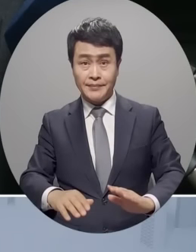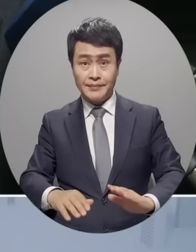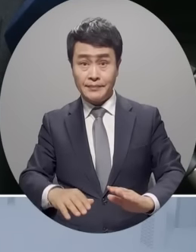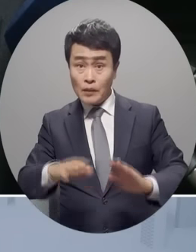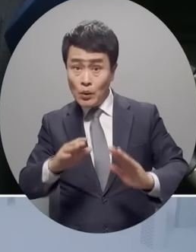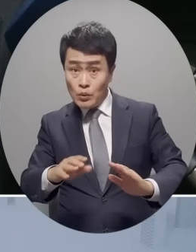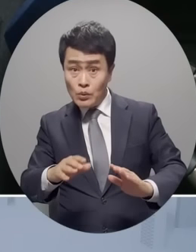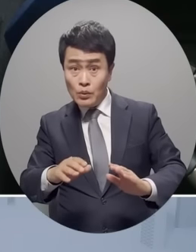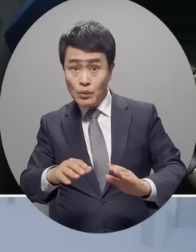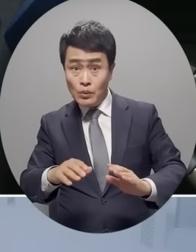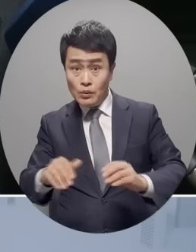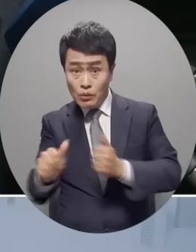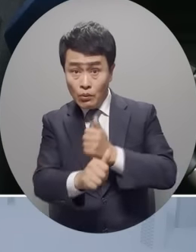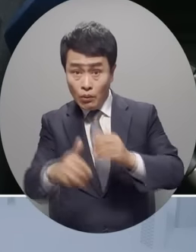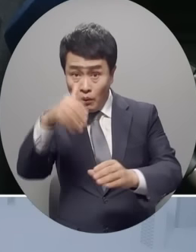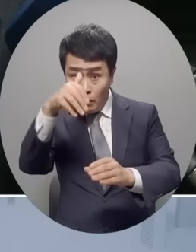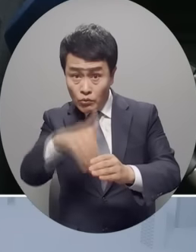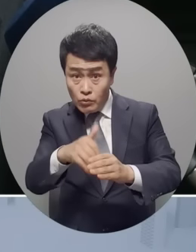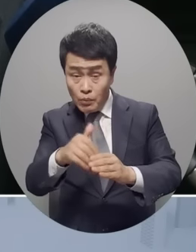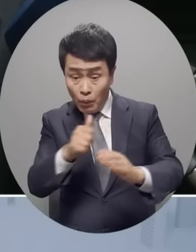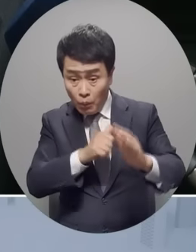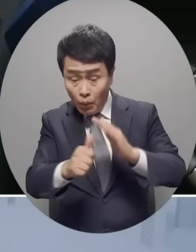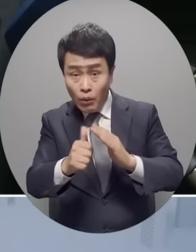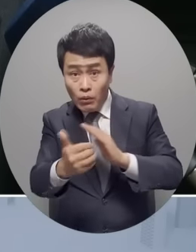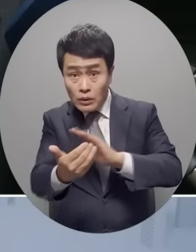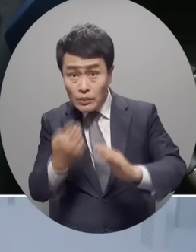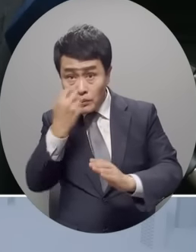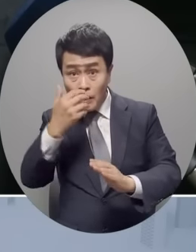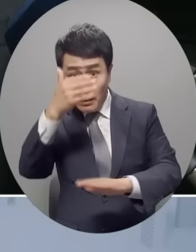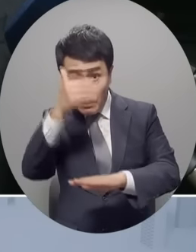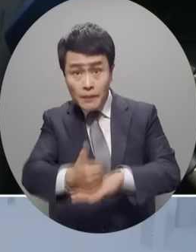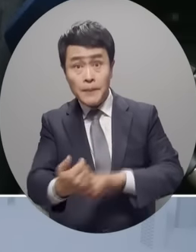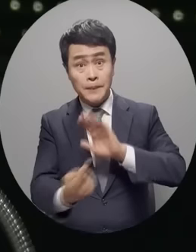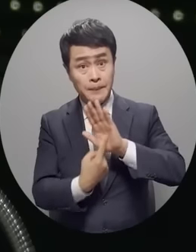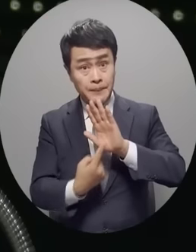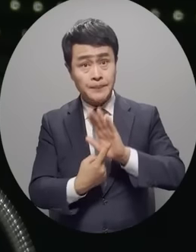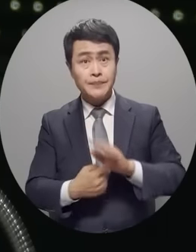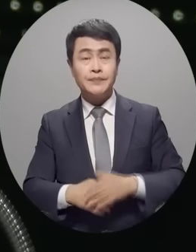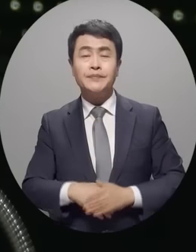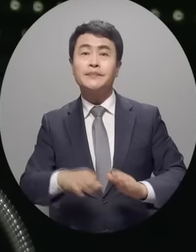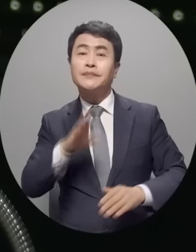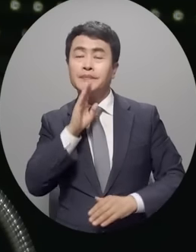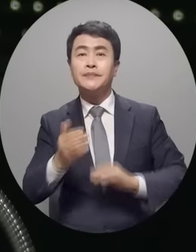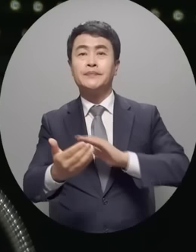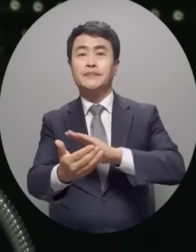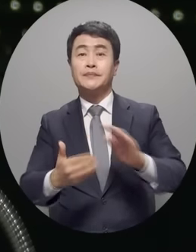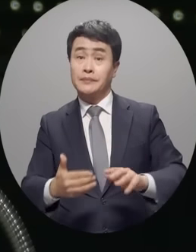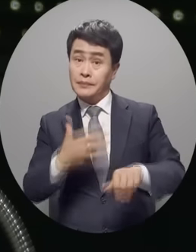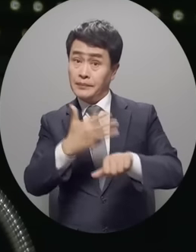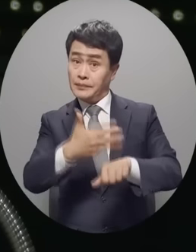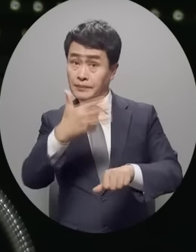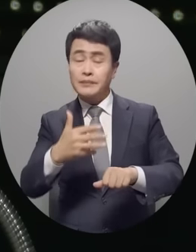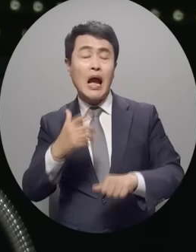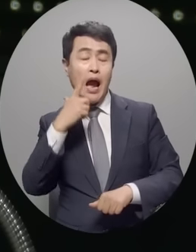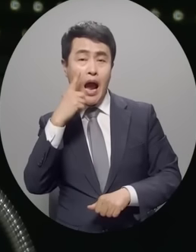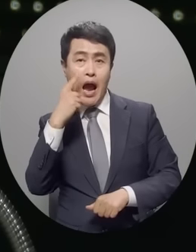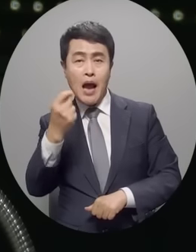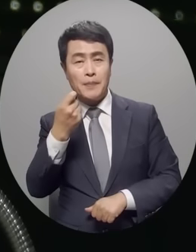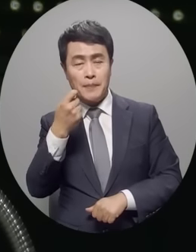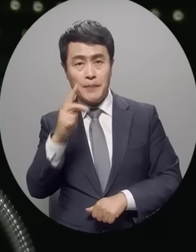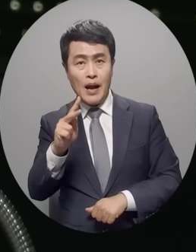출구조사 결과가 발표됐다고요? 네, 방금 전 8시 일본의